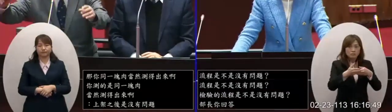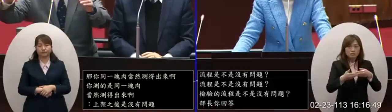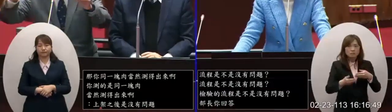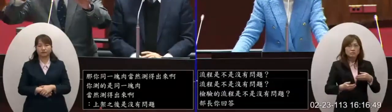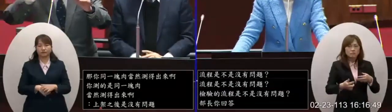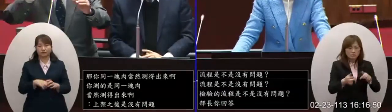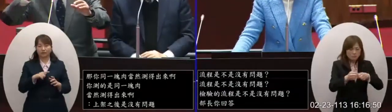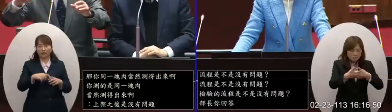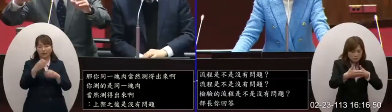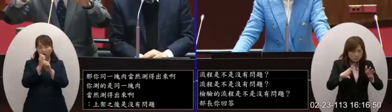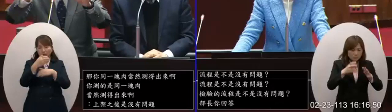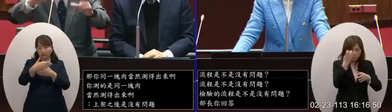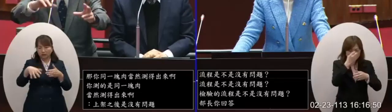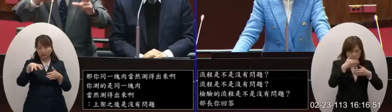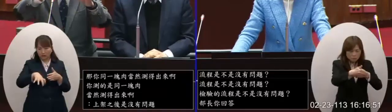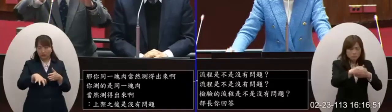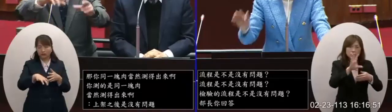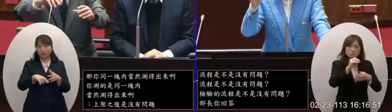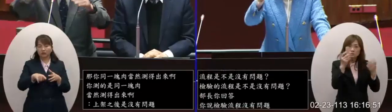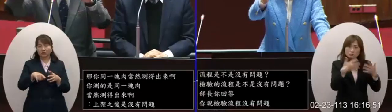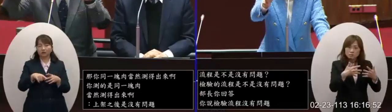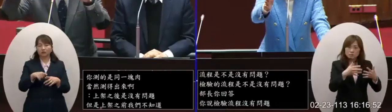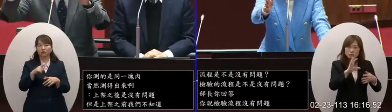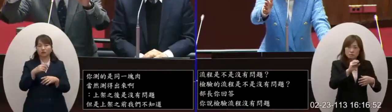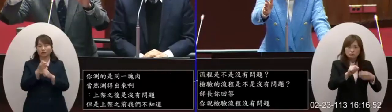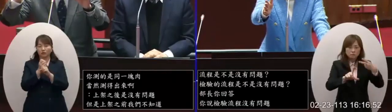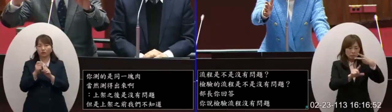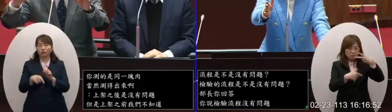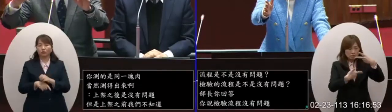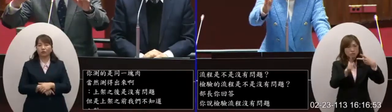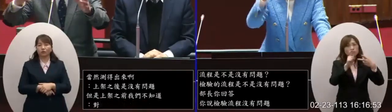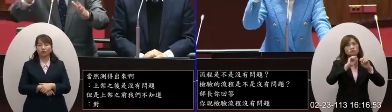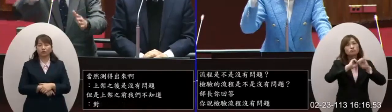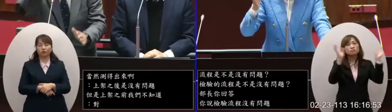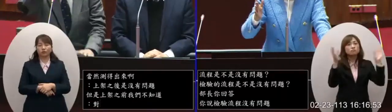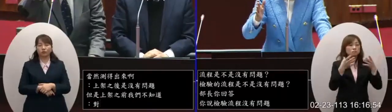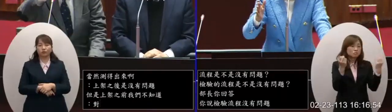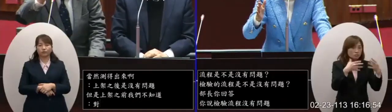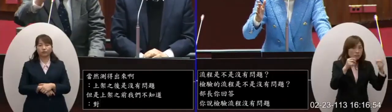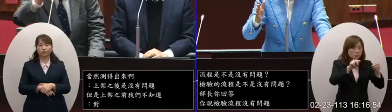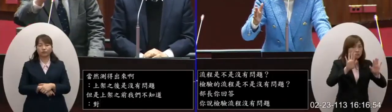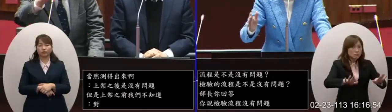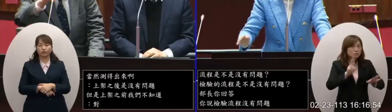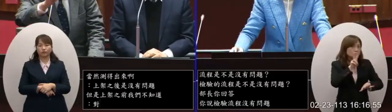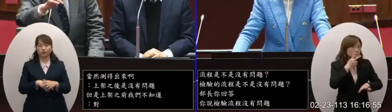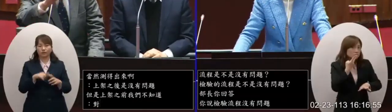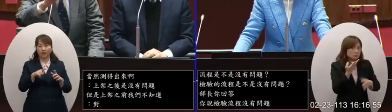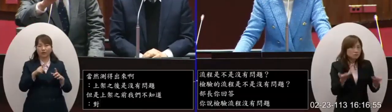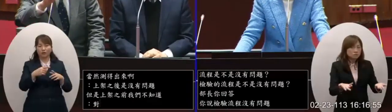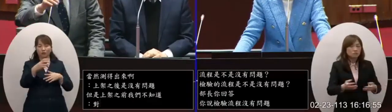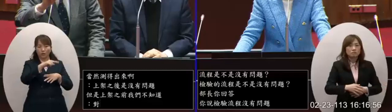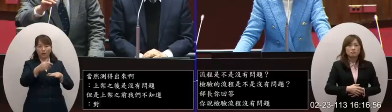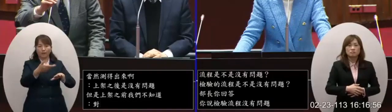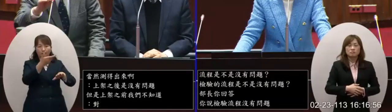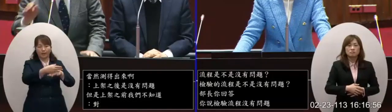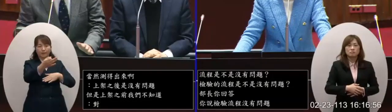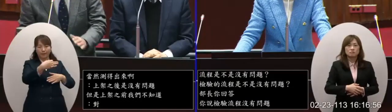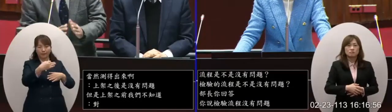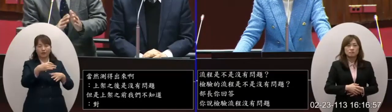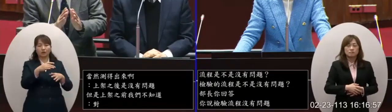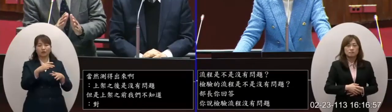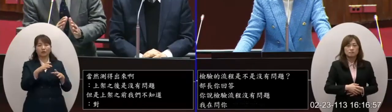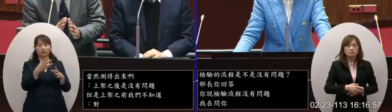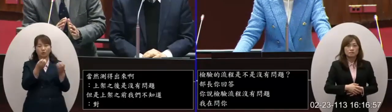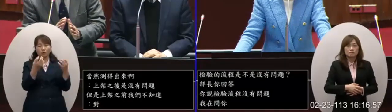流程有没有问题？ 整体 上，那2月6号说没有问题啊，你现在要改口吗？ 上架之后没有问题，所